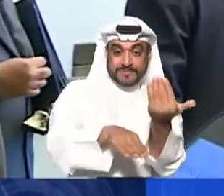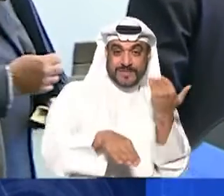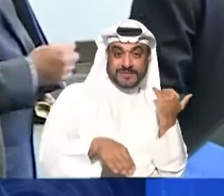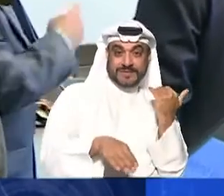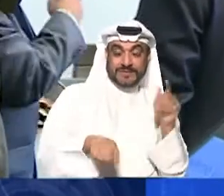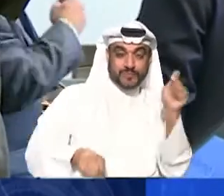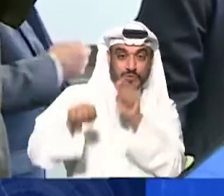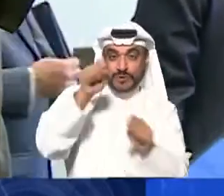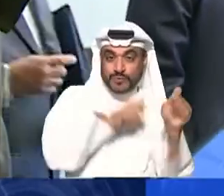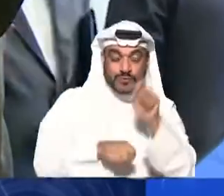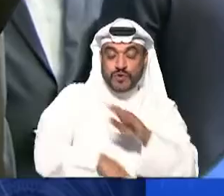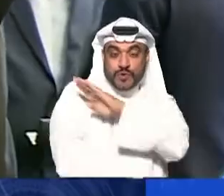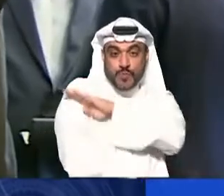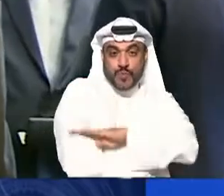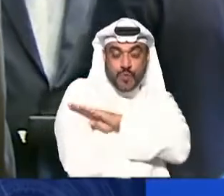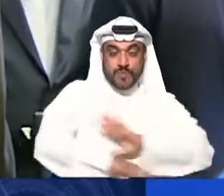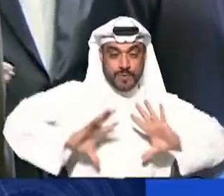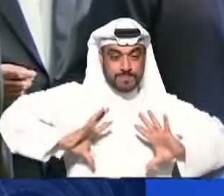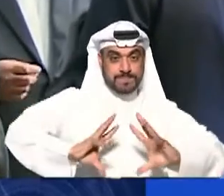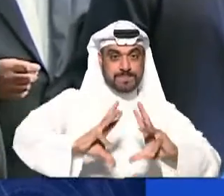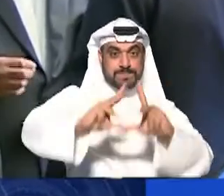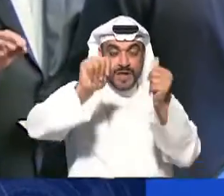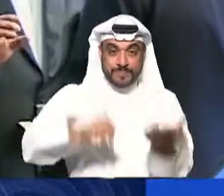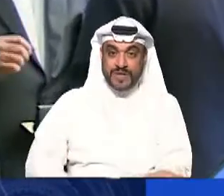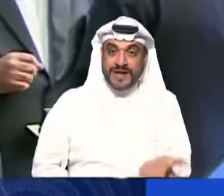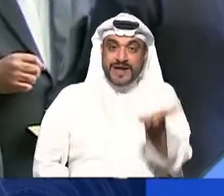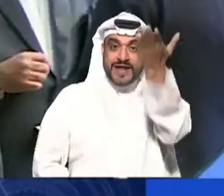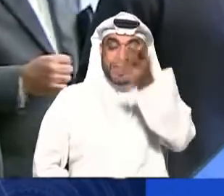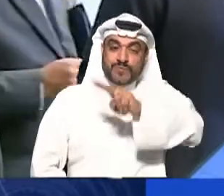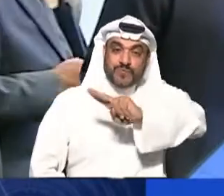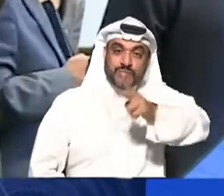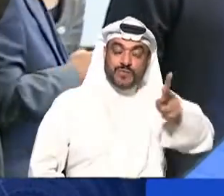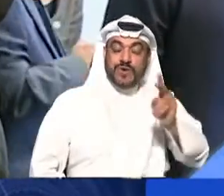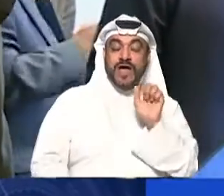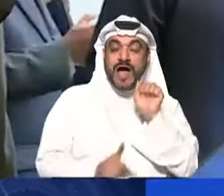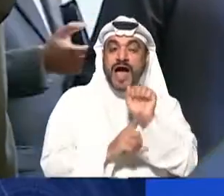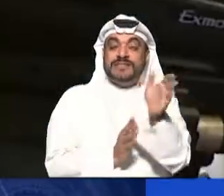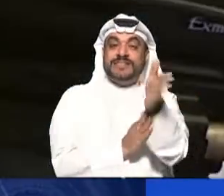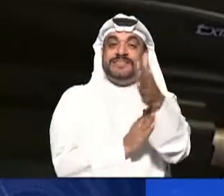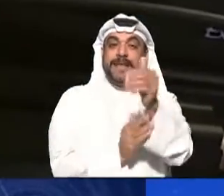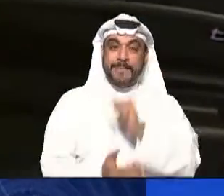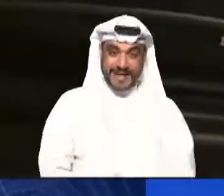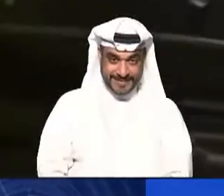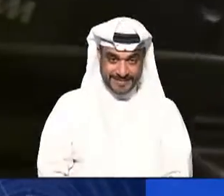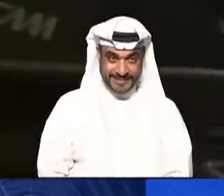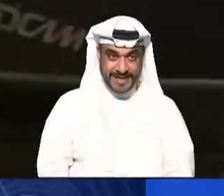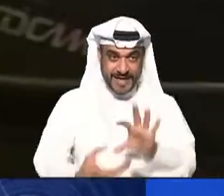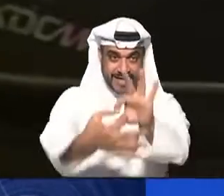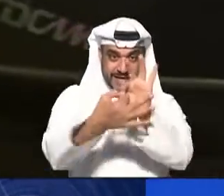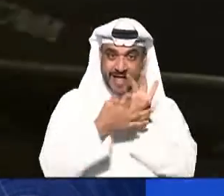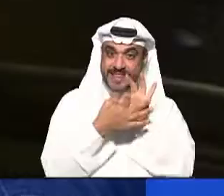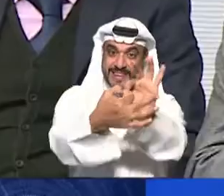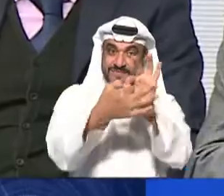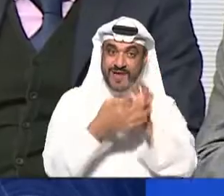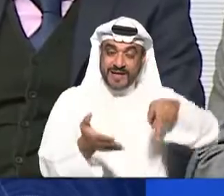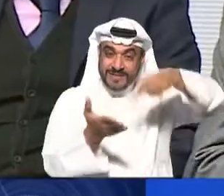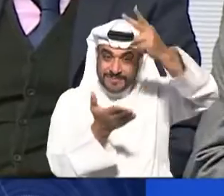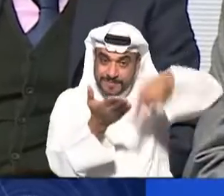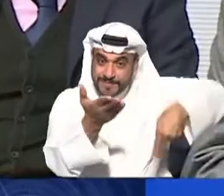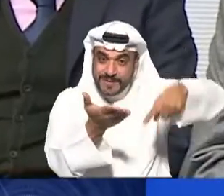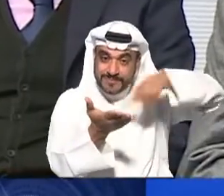الموارد البشرية في الكويت وتحقيق نهضة في بقية الموارد وخاصة السمكية. الاتفاقية التاريخية الثنائية